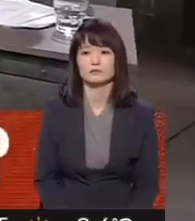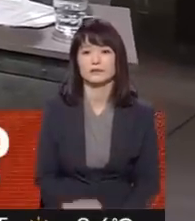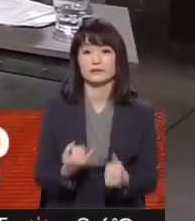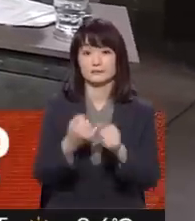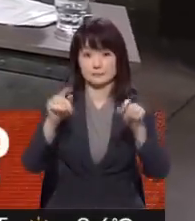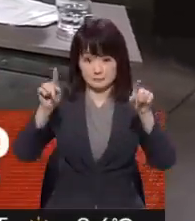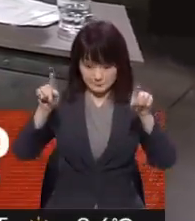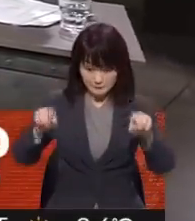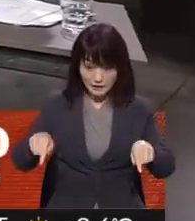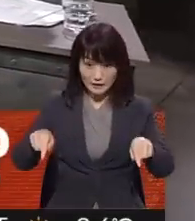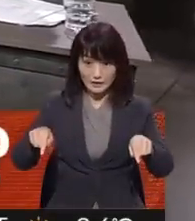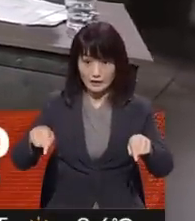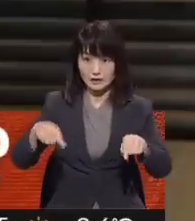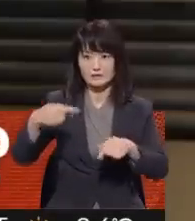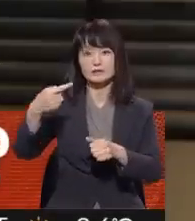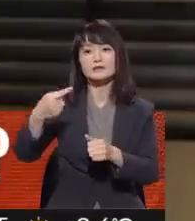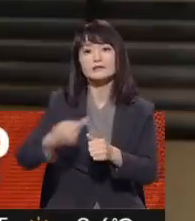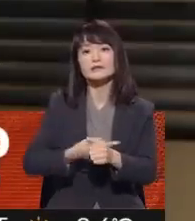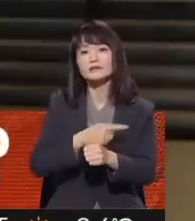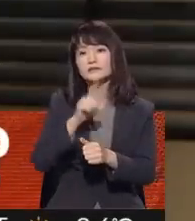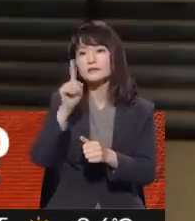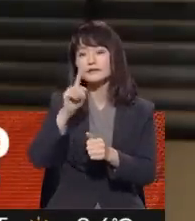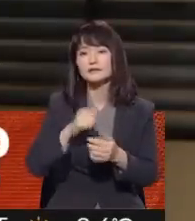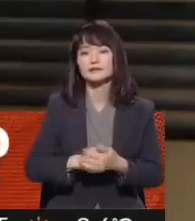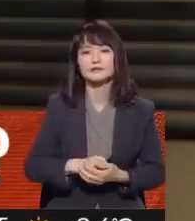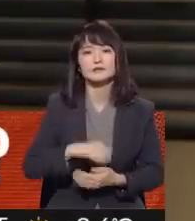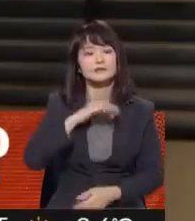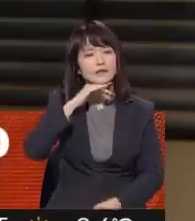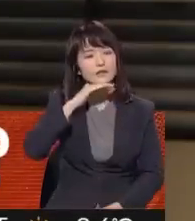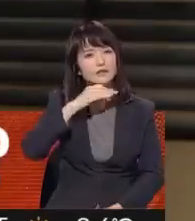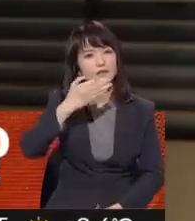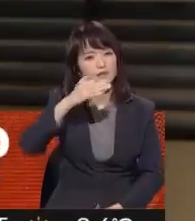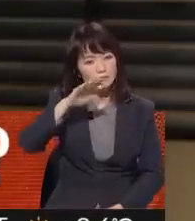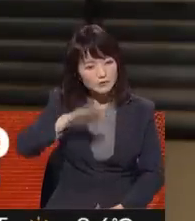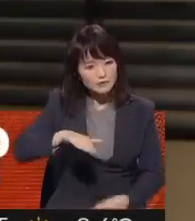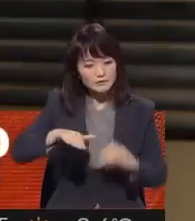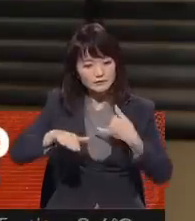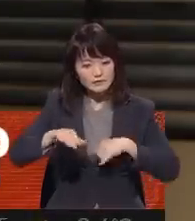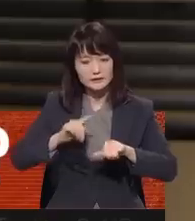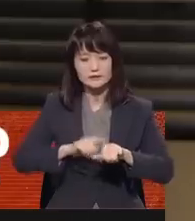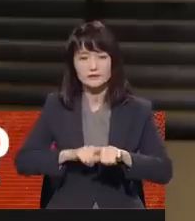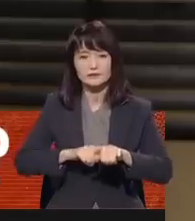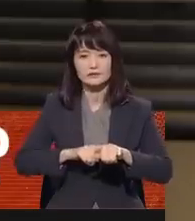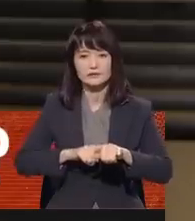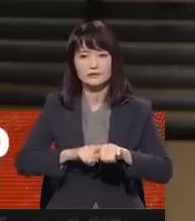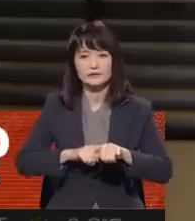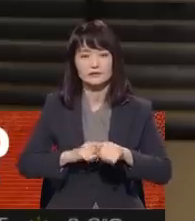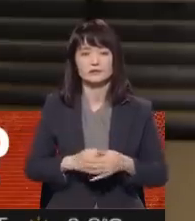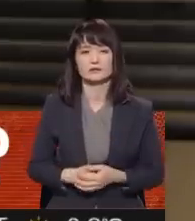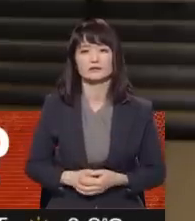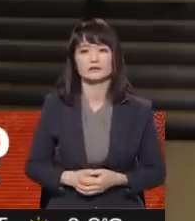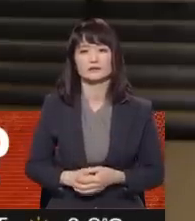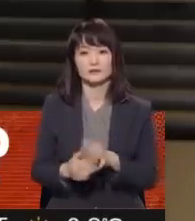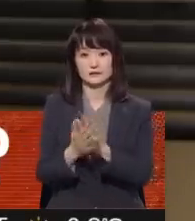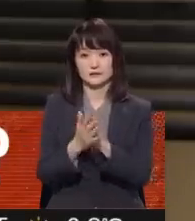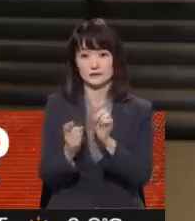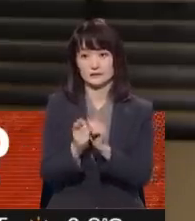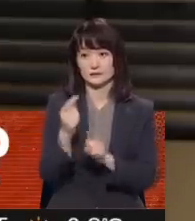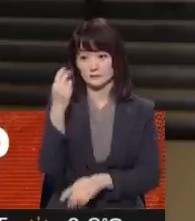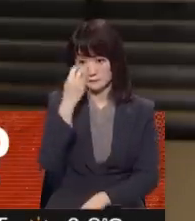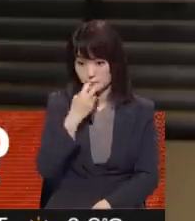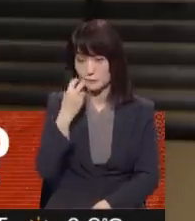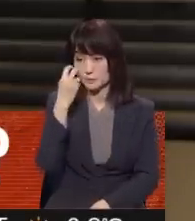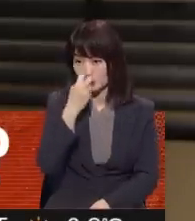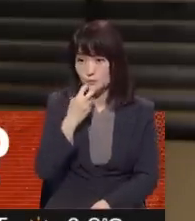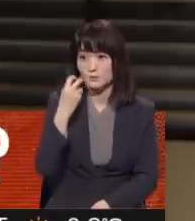뭐 자연스럽게 따라오는게 만약 미성년의 자녀가 있다 그러면 양육 그러니까 직접 같이 돌보면서 사는